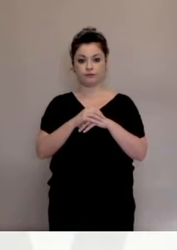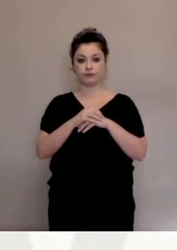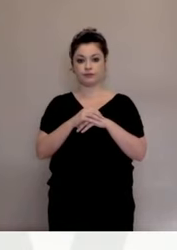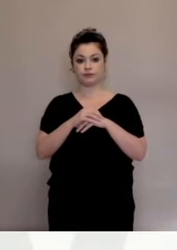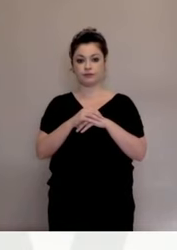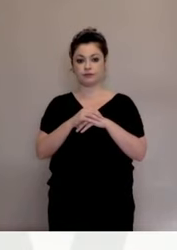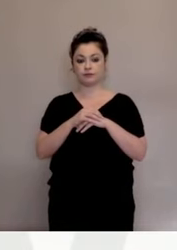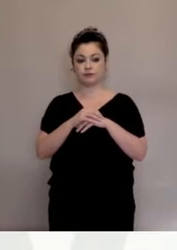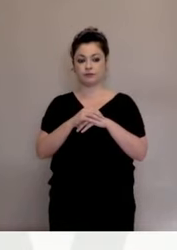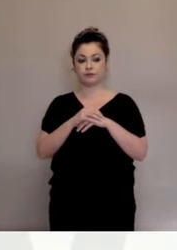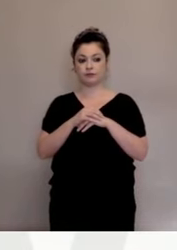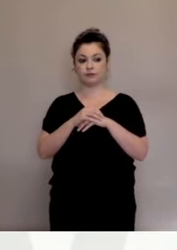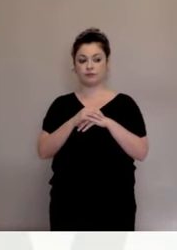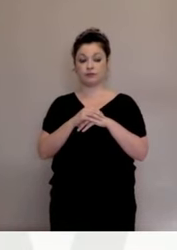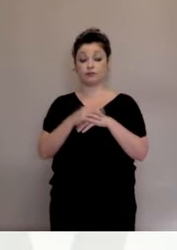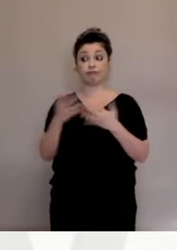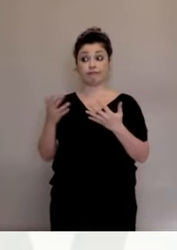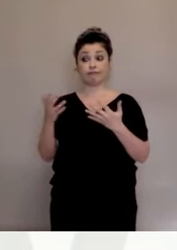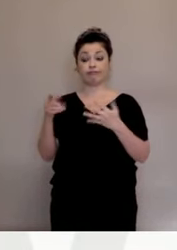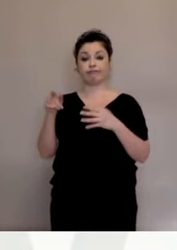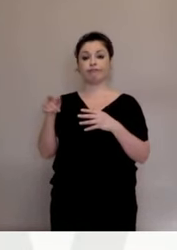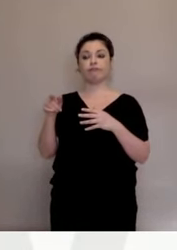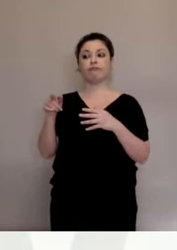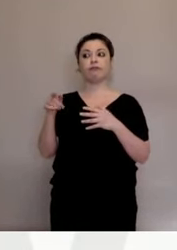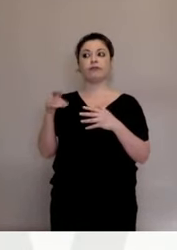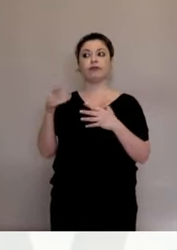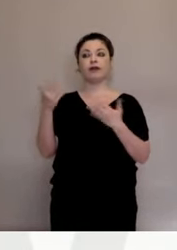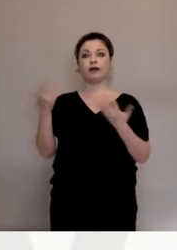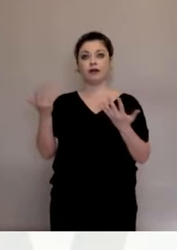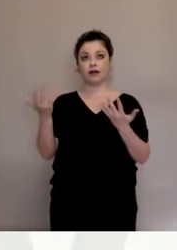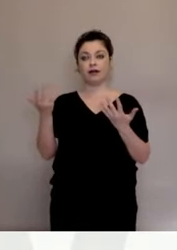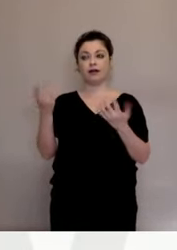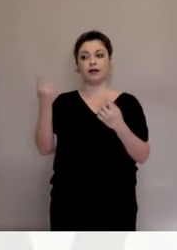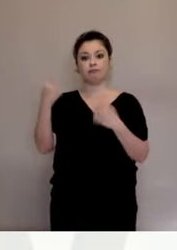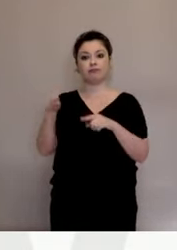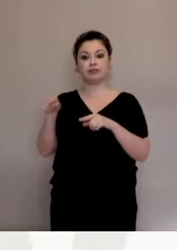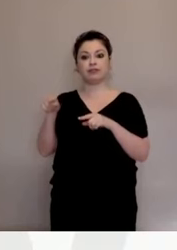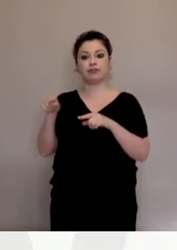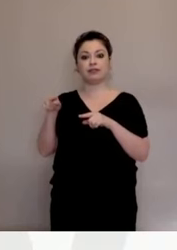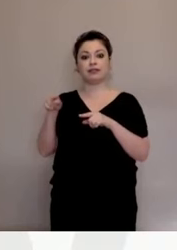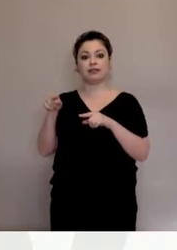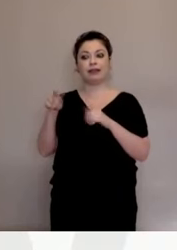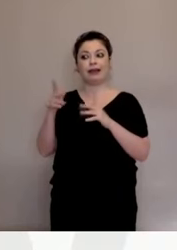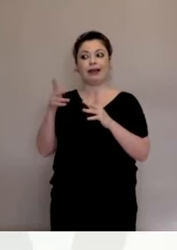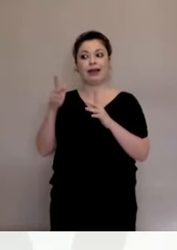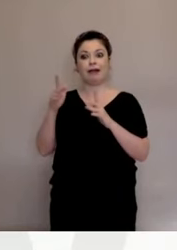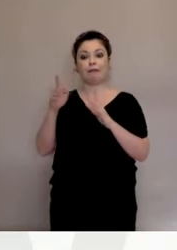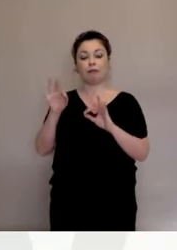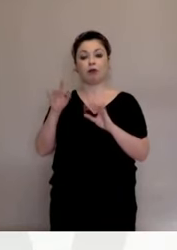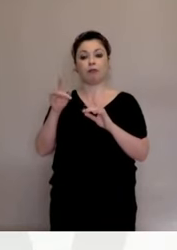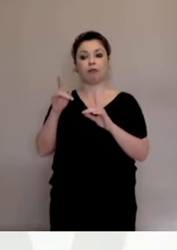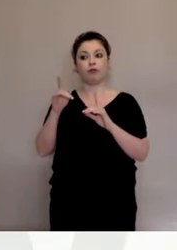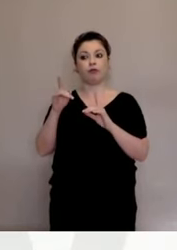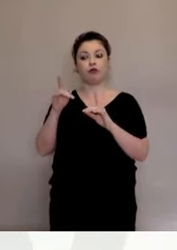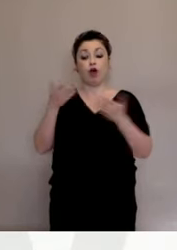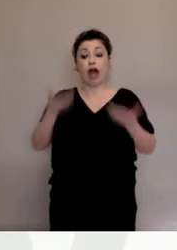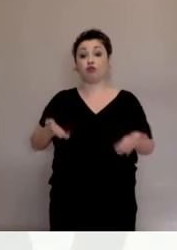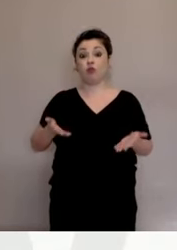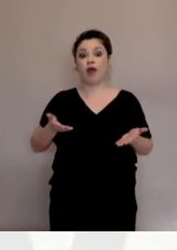e precisamente questo è al cuore della preoccupazione